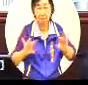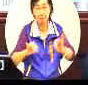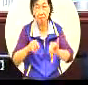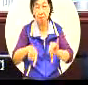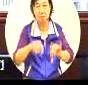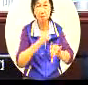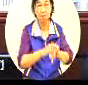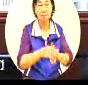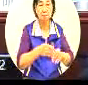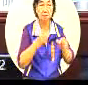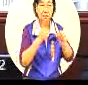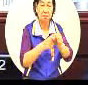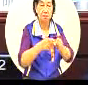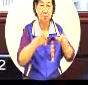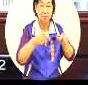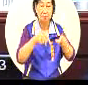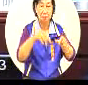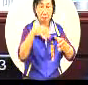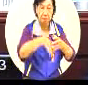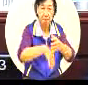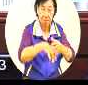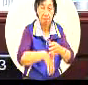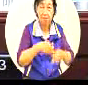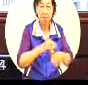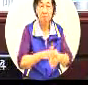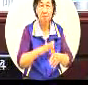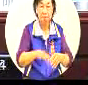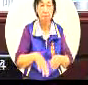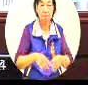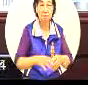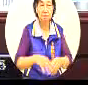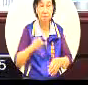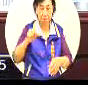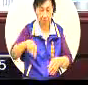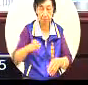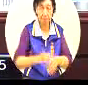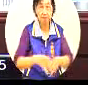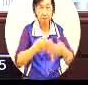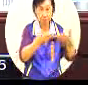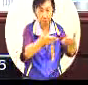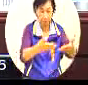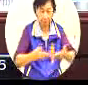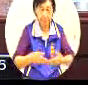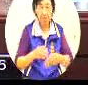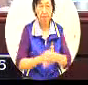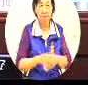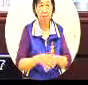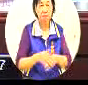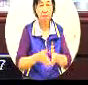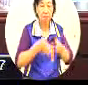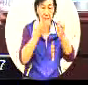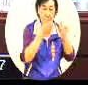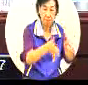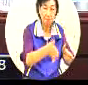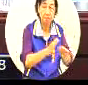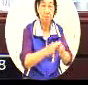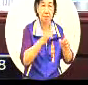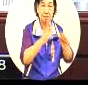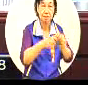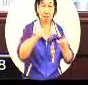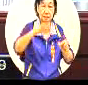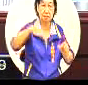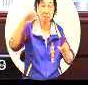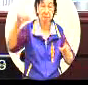这个方向我们认为同意接受。至于中山国小的部分，市政府原本都在规